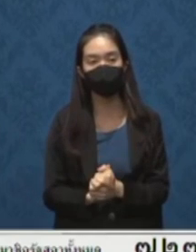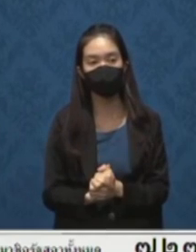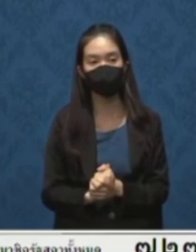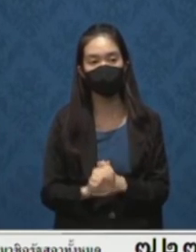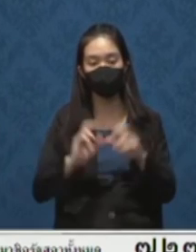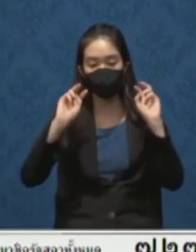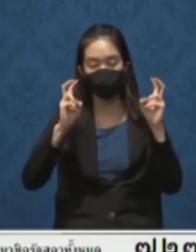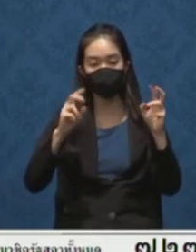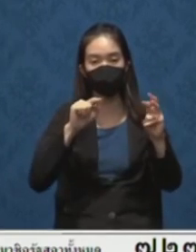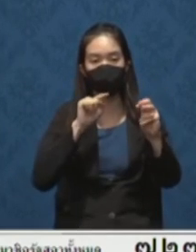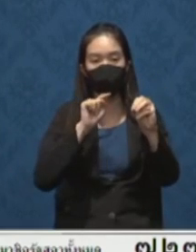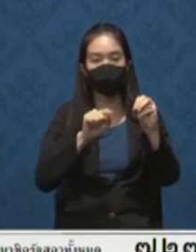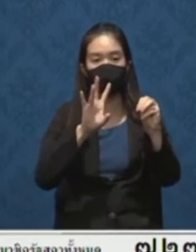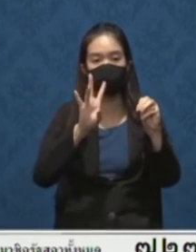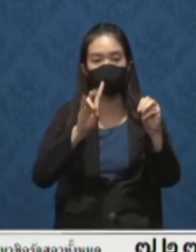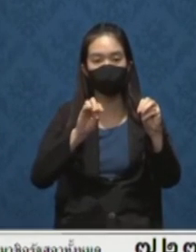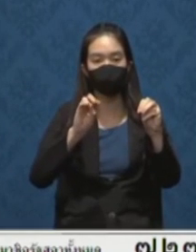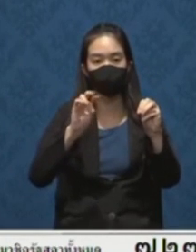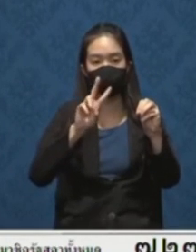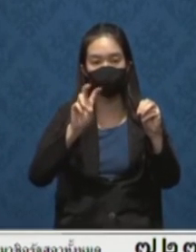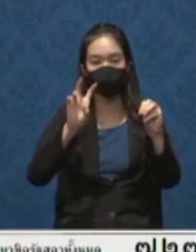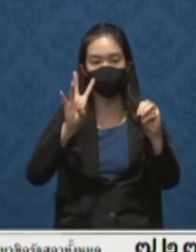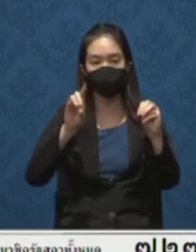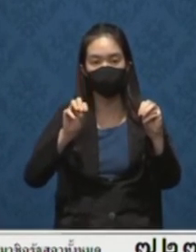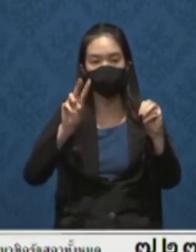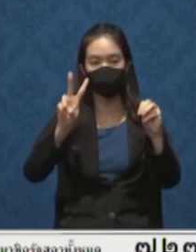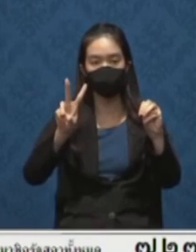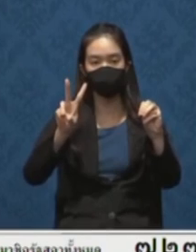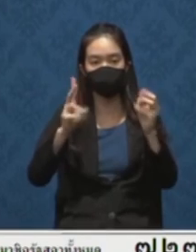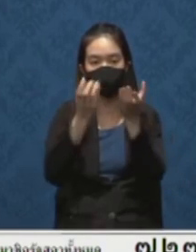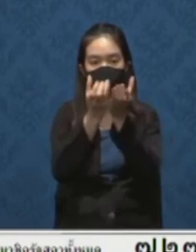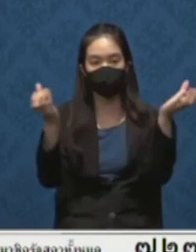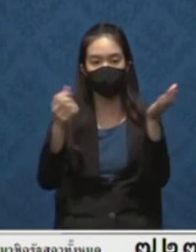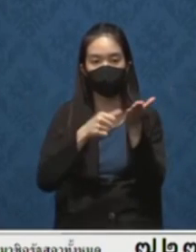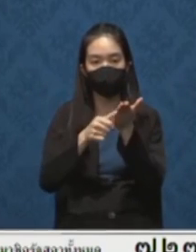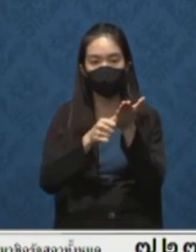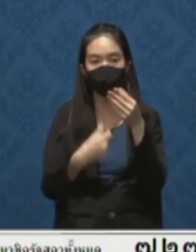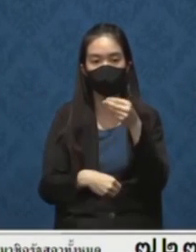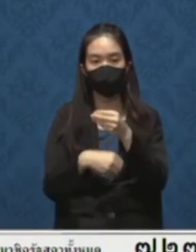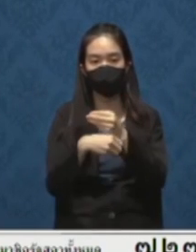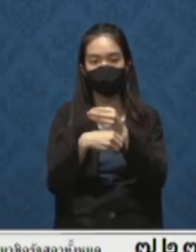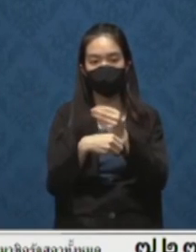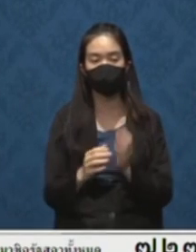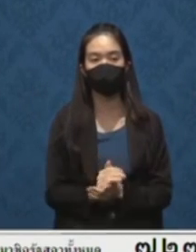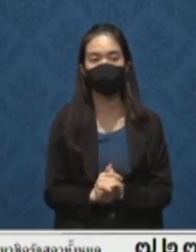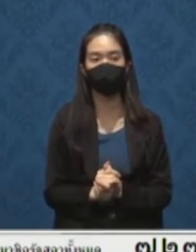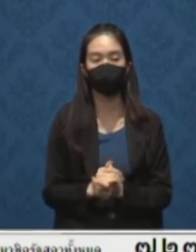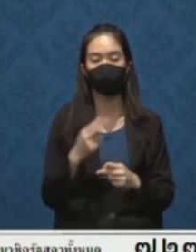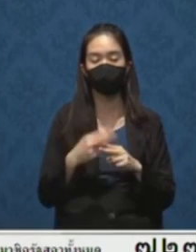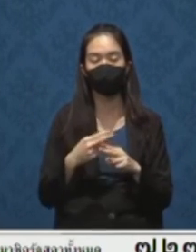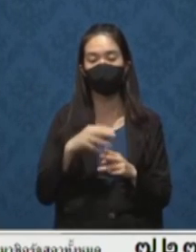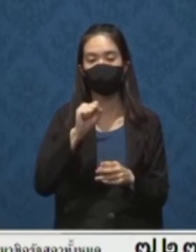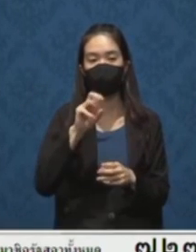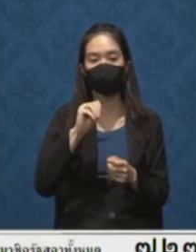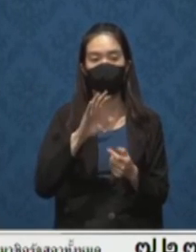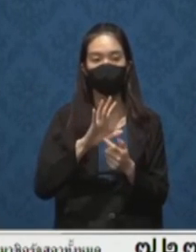เด็นมาตรา 272ในร่างรัฐมนูนแก้ไขเพิ่มเติมทท่านสมชัยสีสุทธ